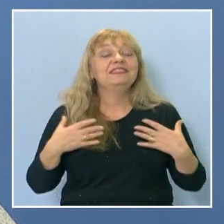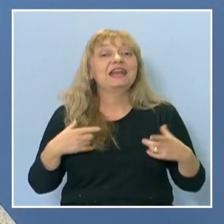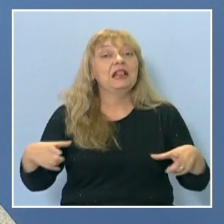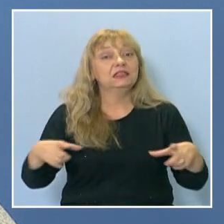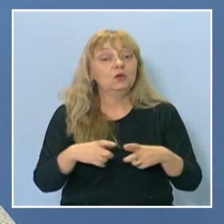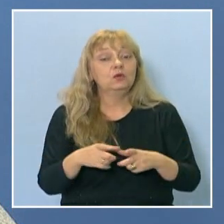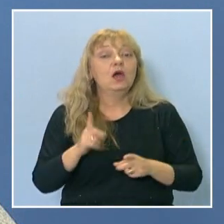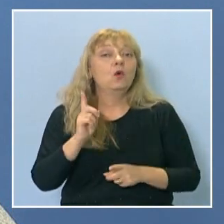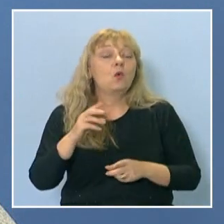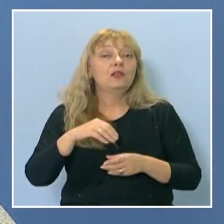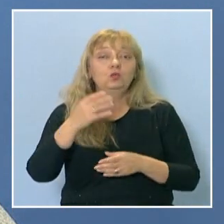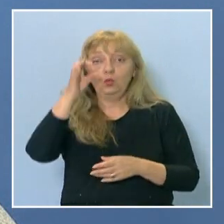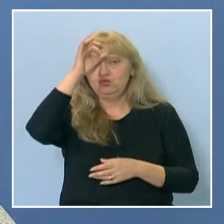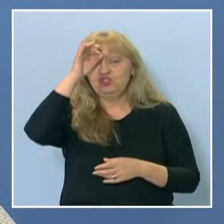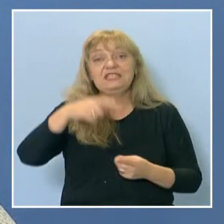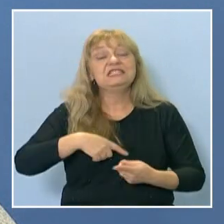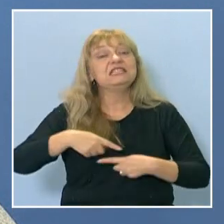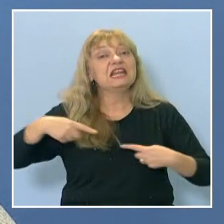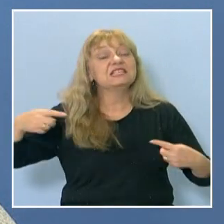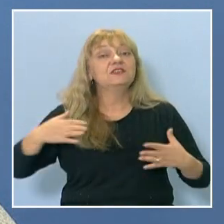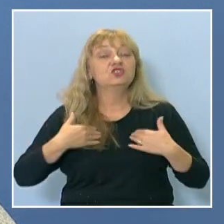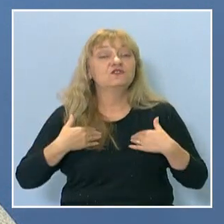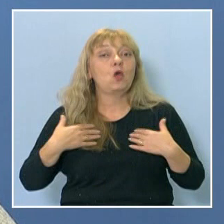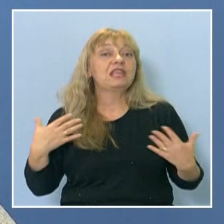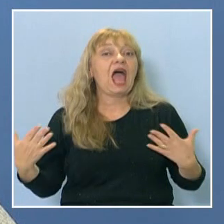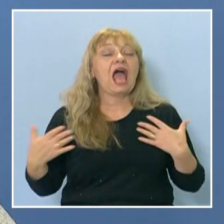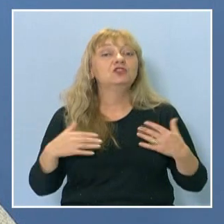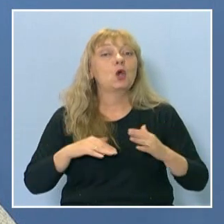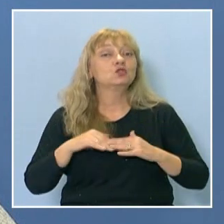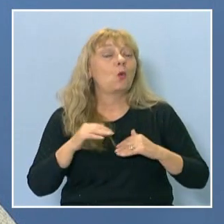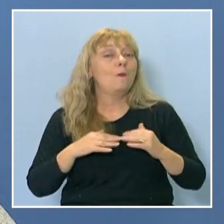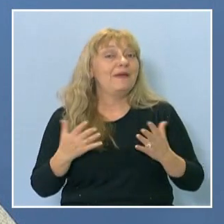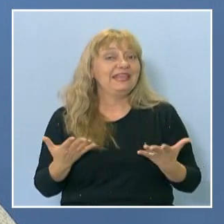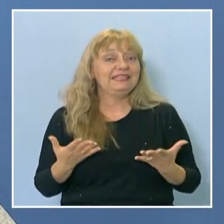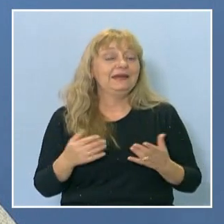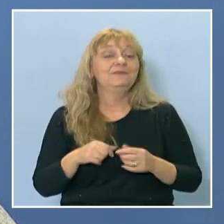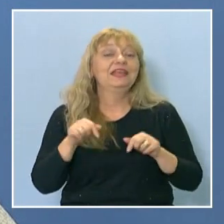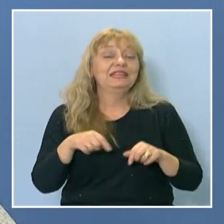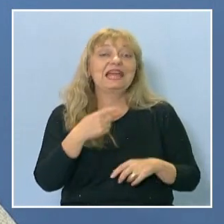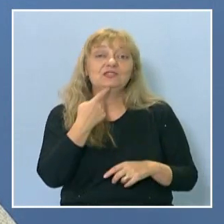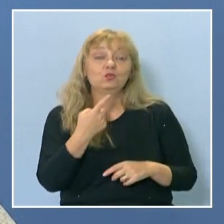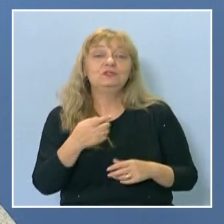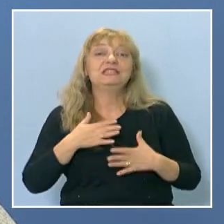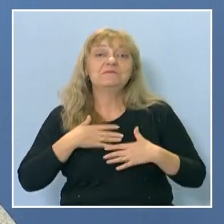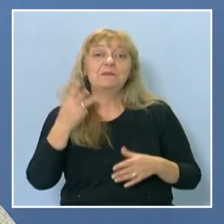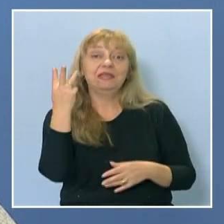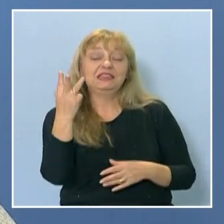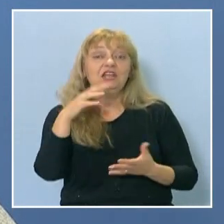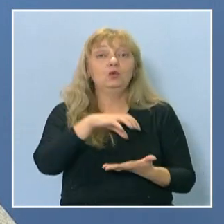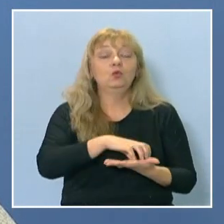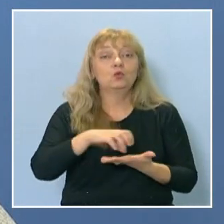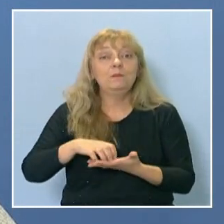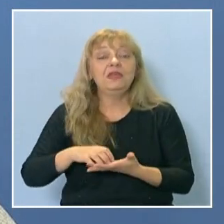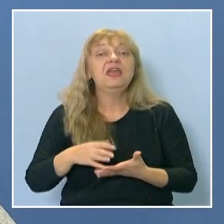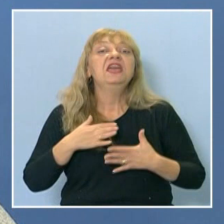която учениците имат възможност да развиват своите актьорски умения. А тази година вече са три групи, тъй като имаше доста